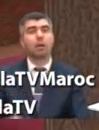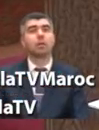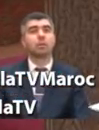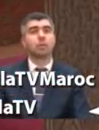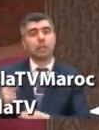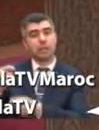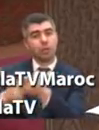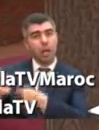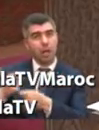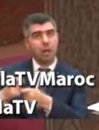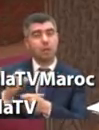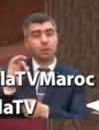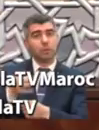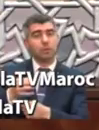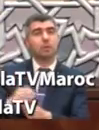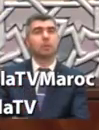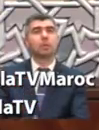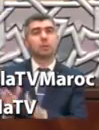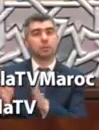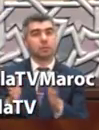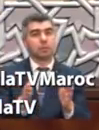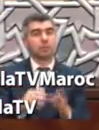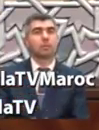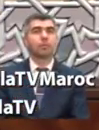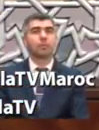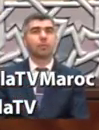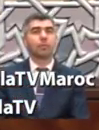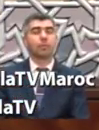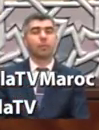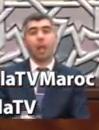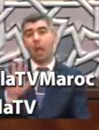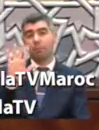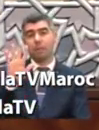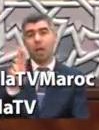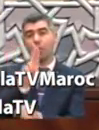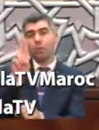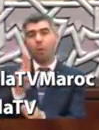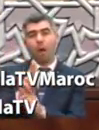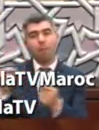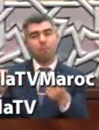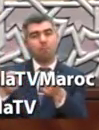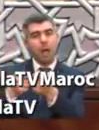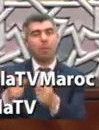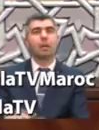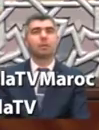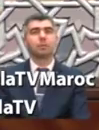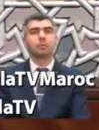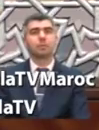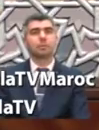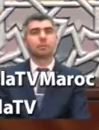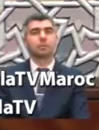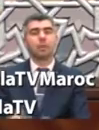والتجارة وكذلك عند. شكرا سيد الوزير. فيما يلي 5 أسئلة لها وحدة الموضوع